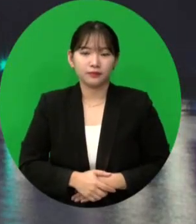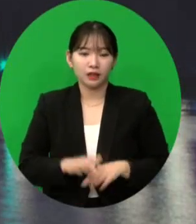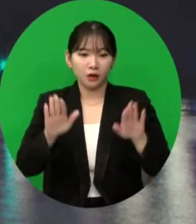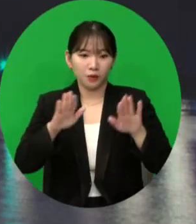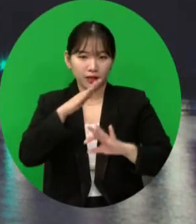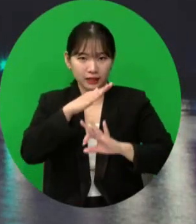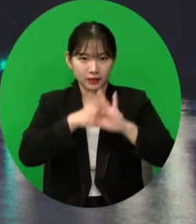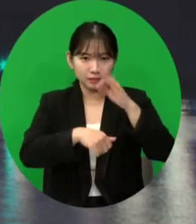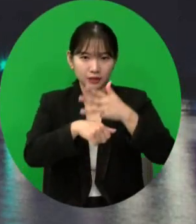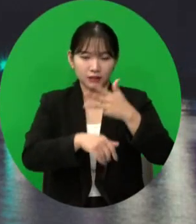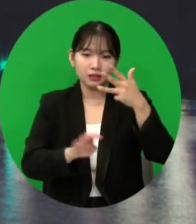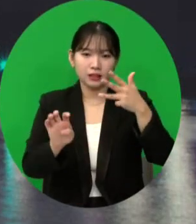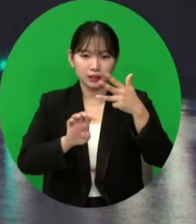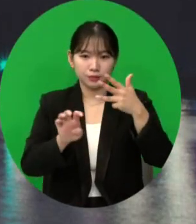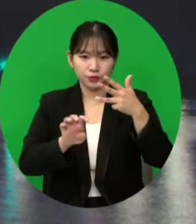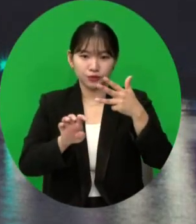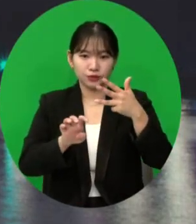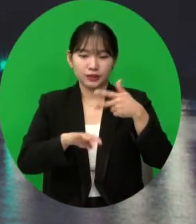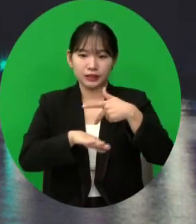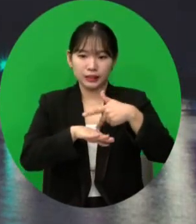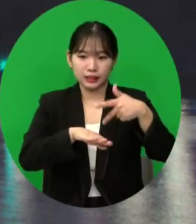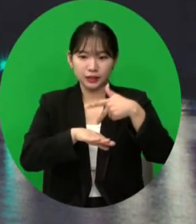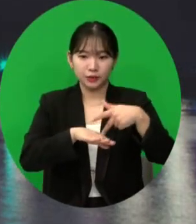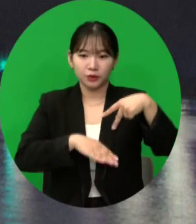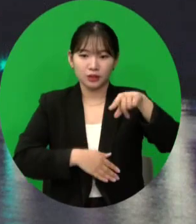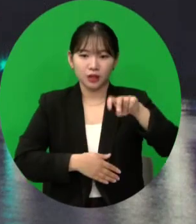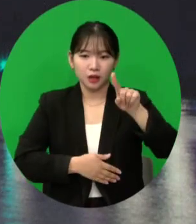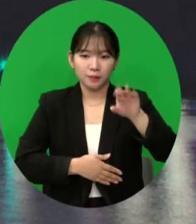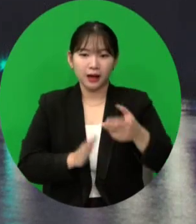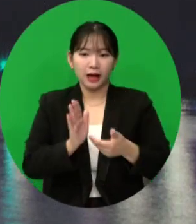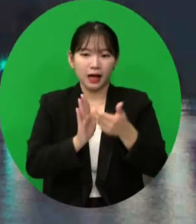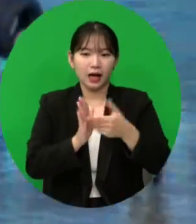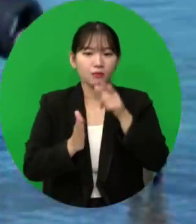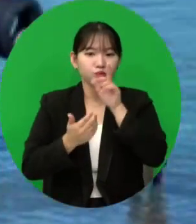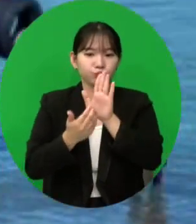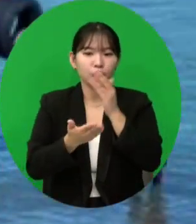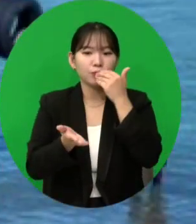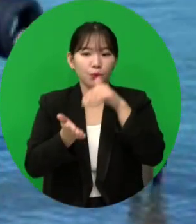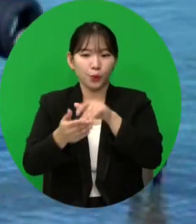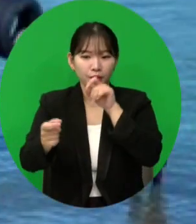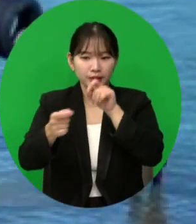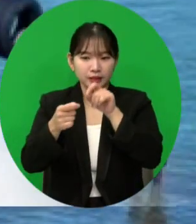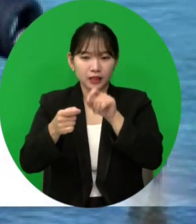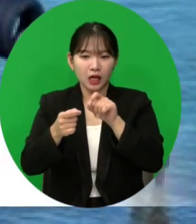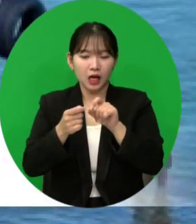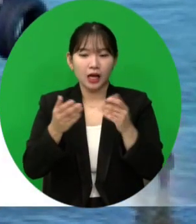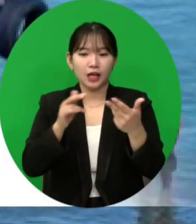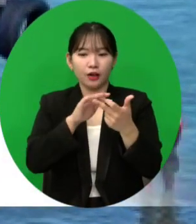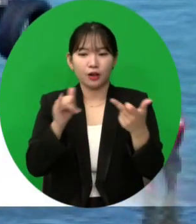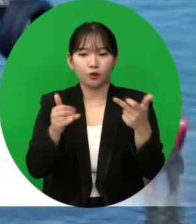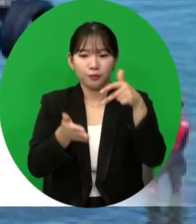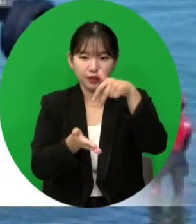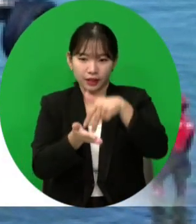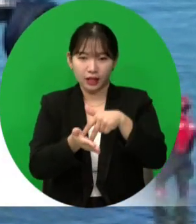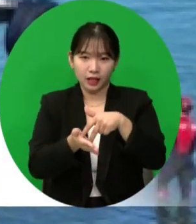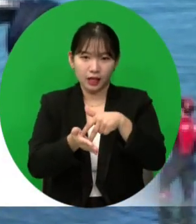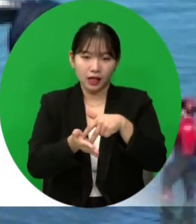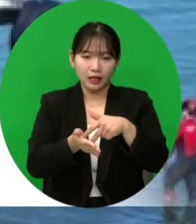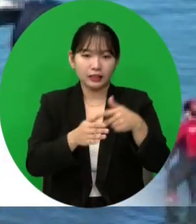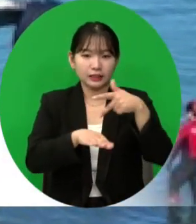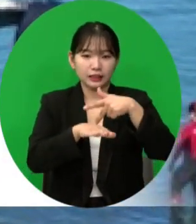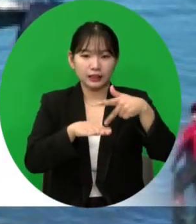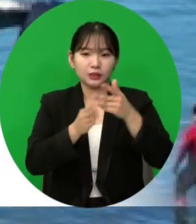오늘 오전 8시 40분 쯤 진도군 서망항 방파재 인근에서 승소는 17명이 타고 있던